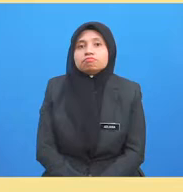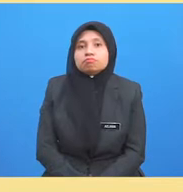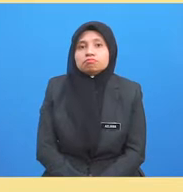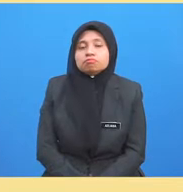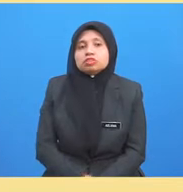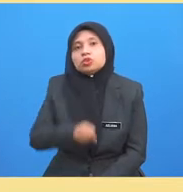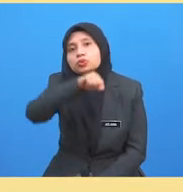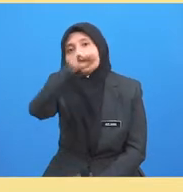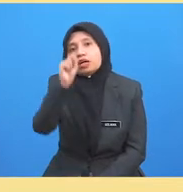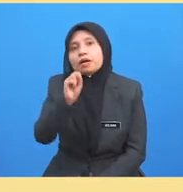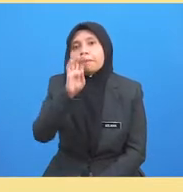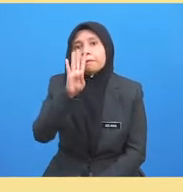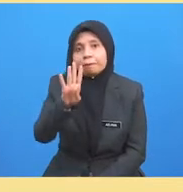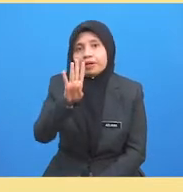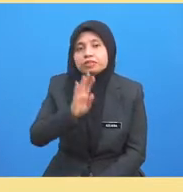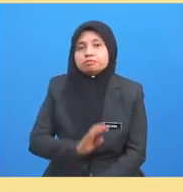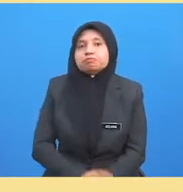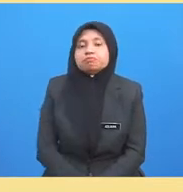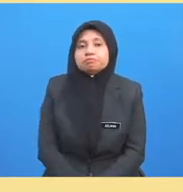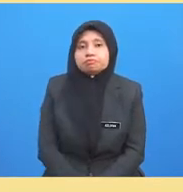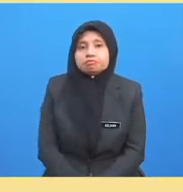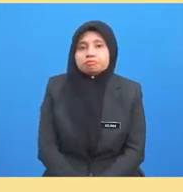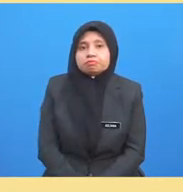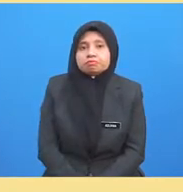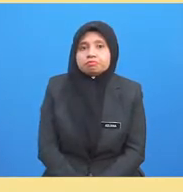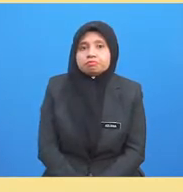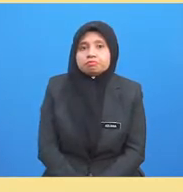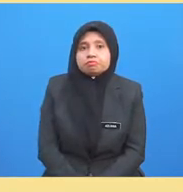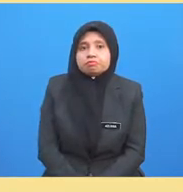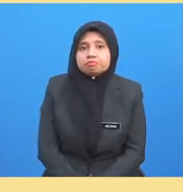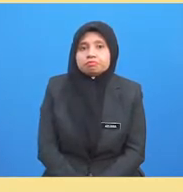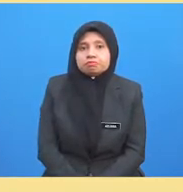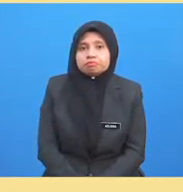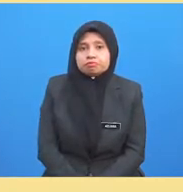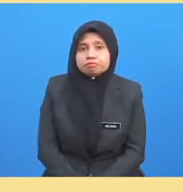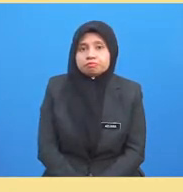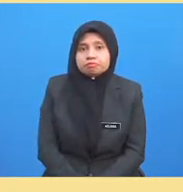Dan soalan yang terakhir, soalan yang keempat.